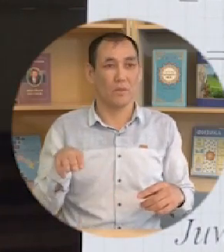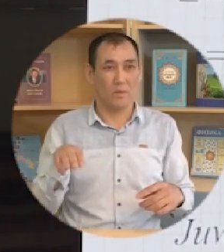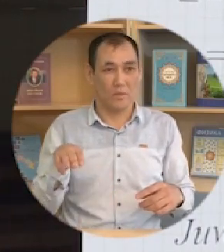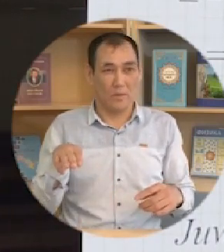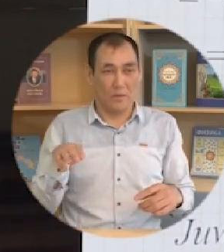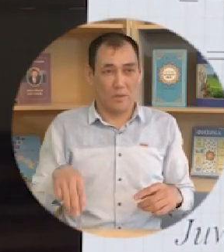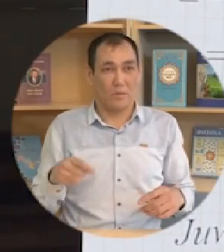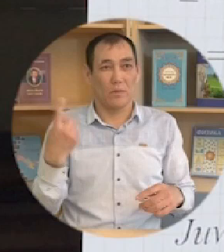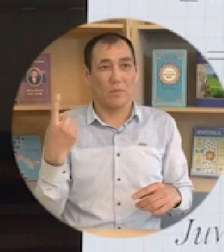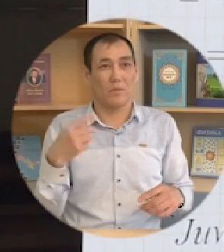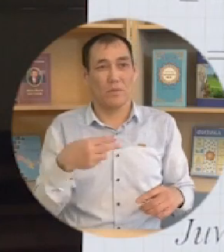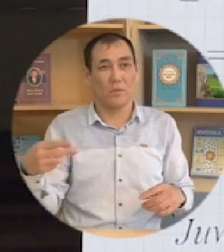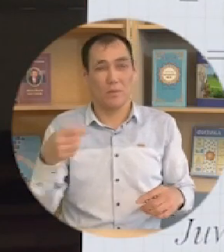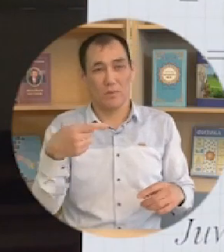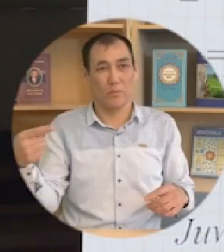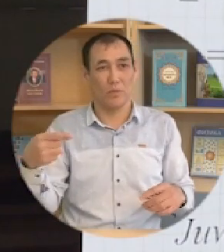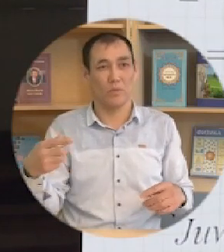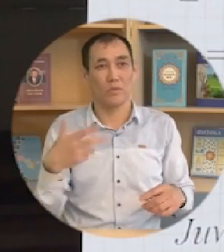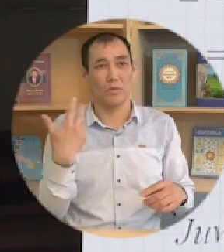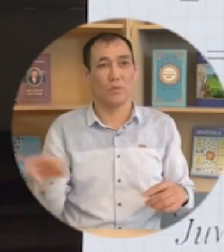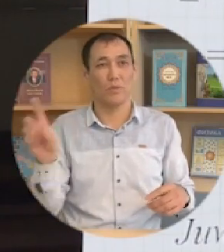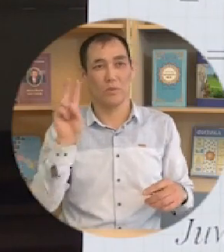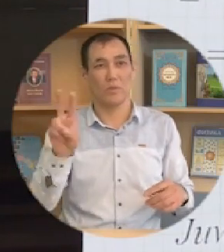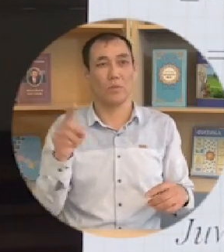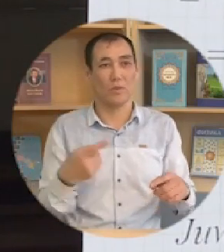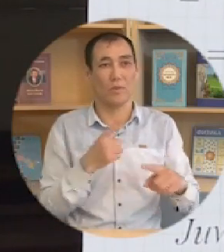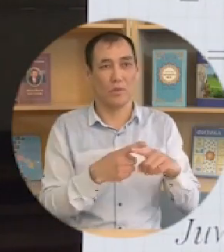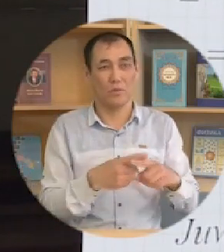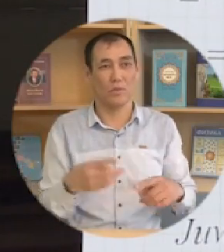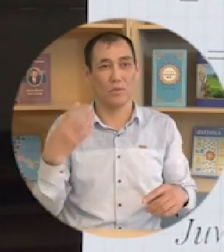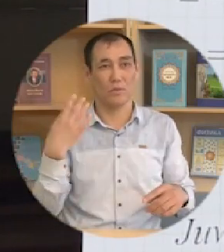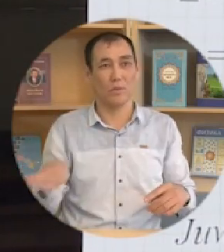бірінші тең минус 32